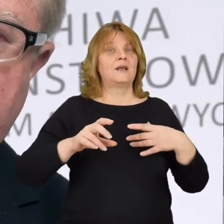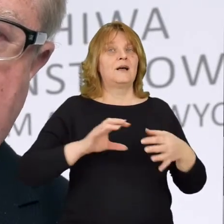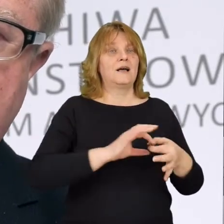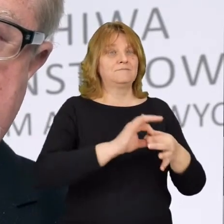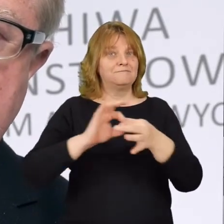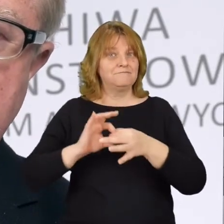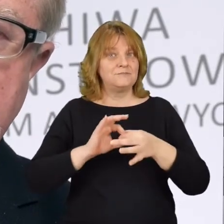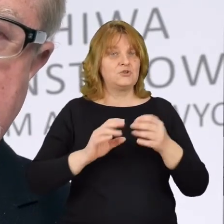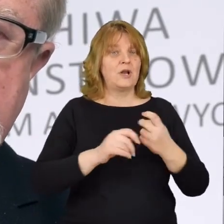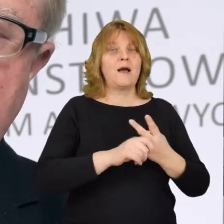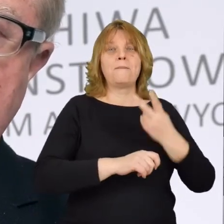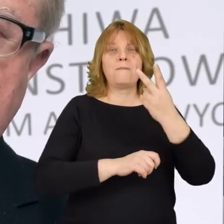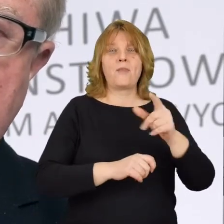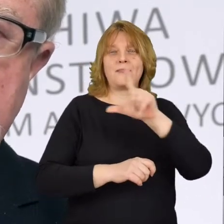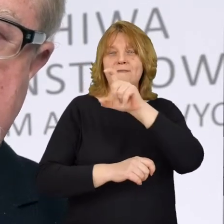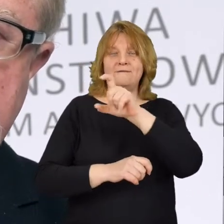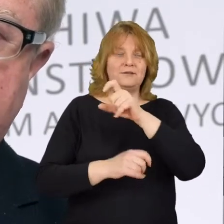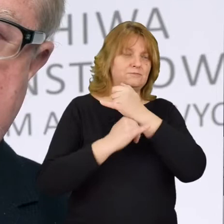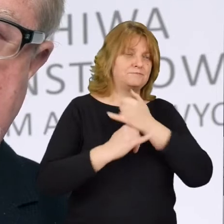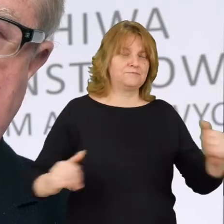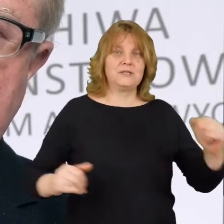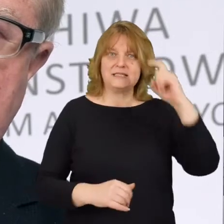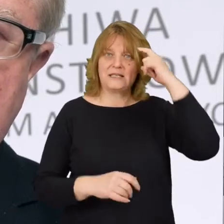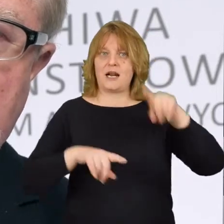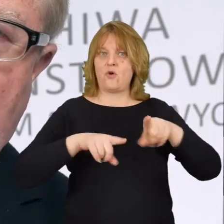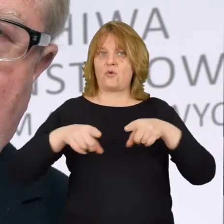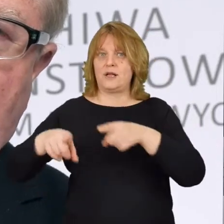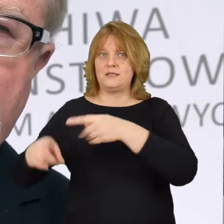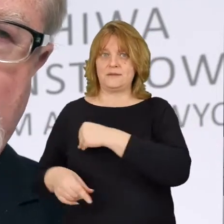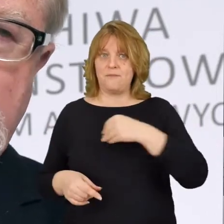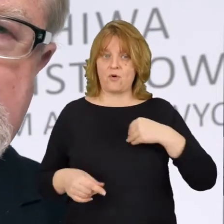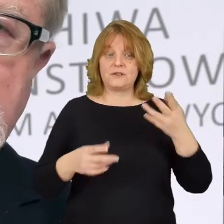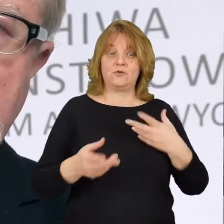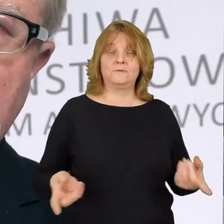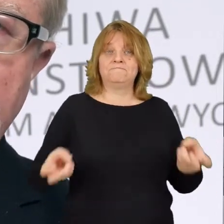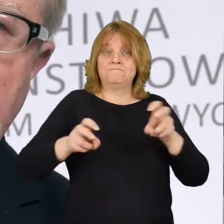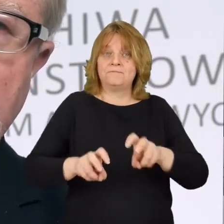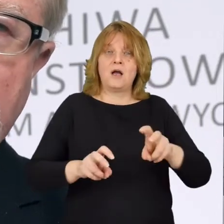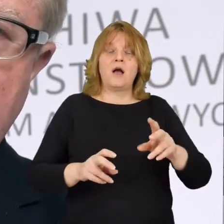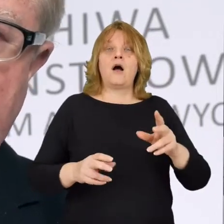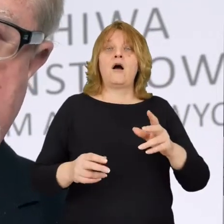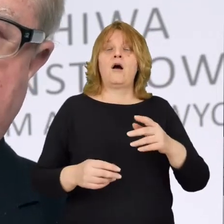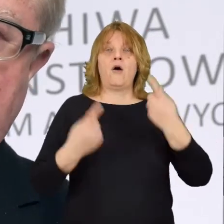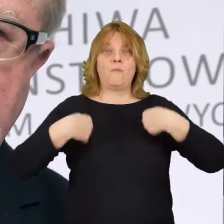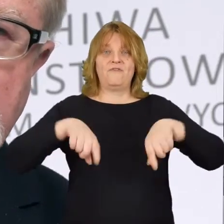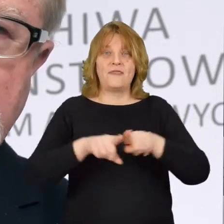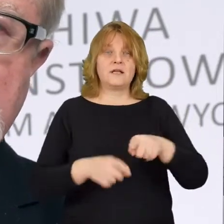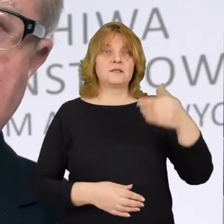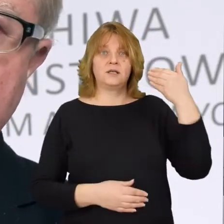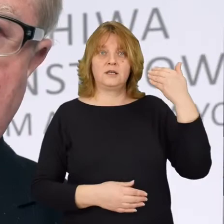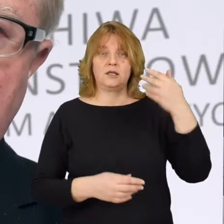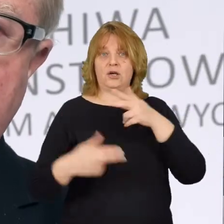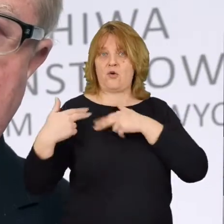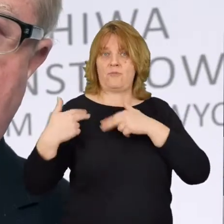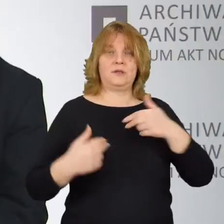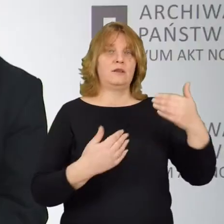reprezentację ponad 200 centralnych organizacji polskich Obywatelski Komitet Obrony Państwa, w